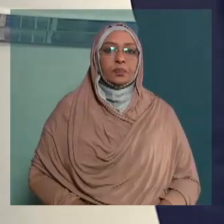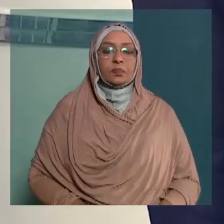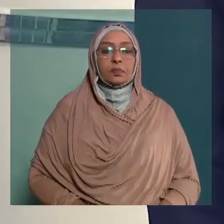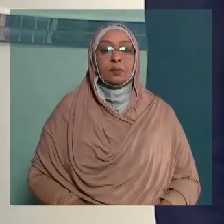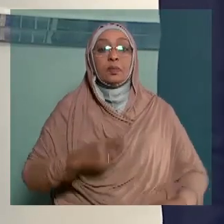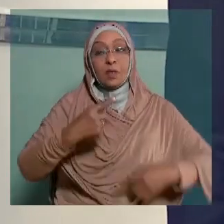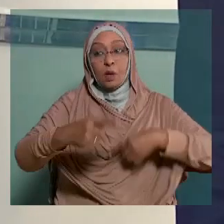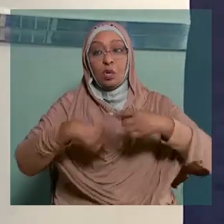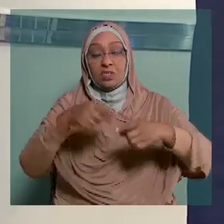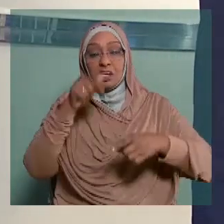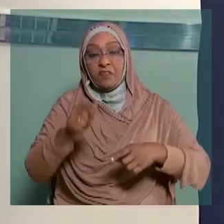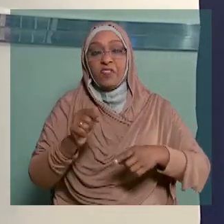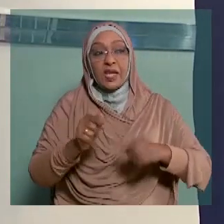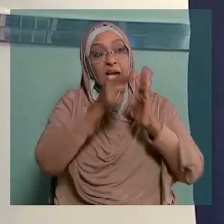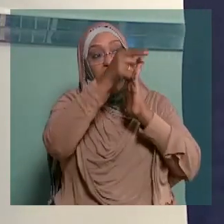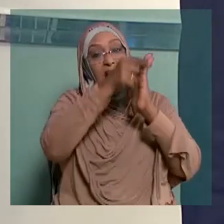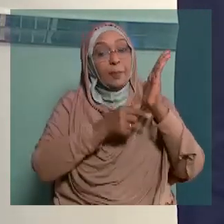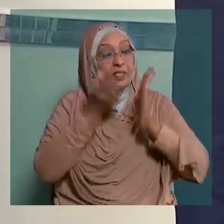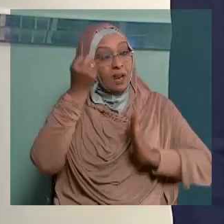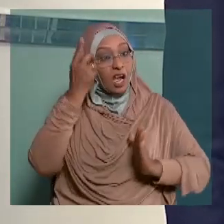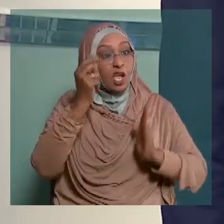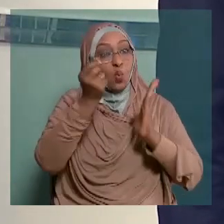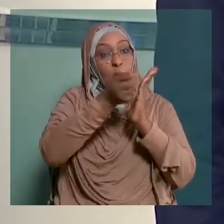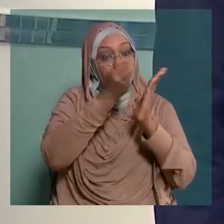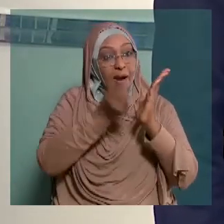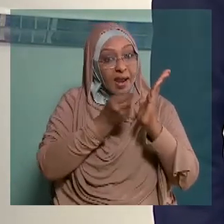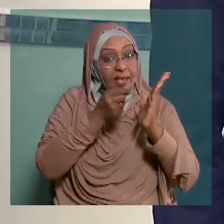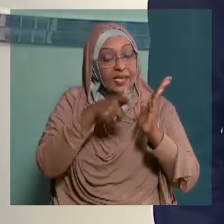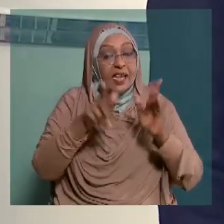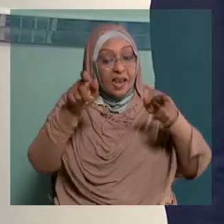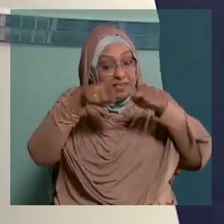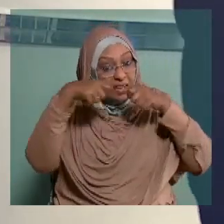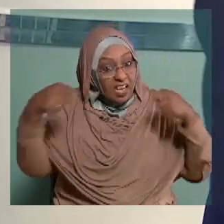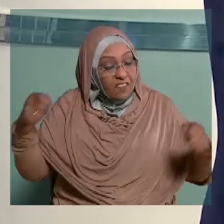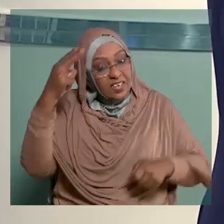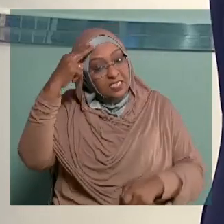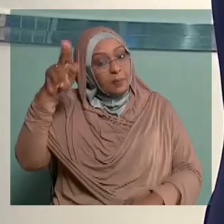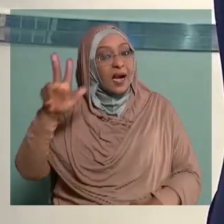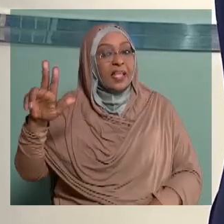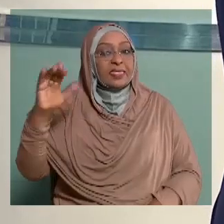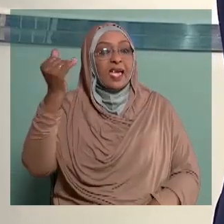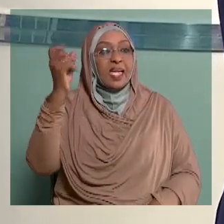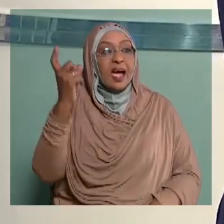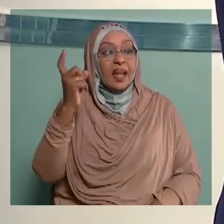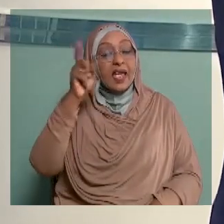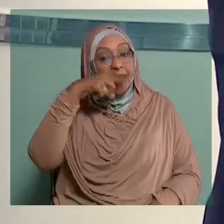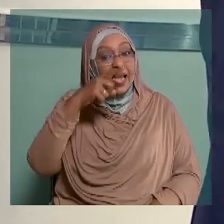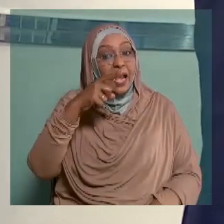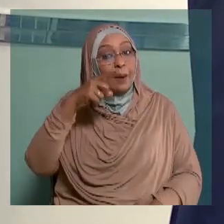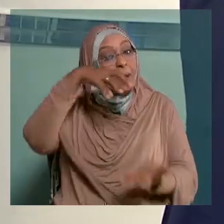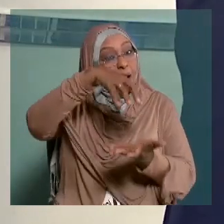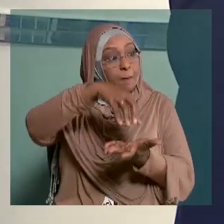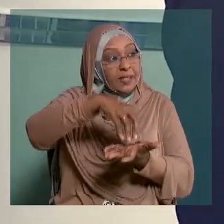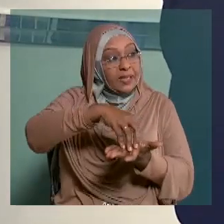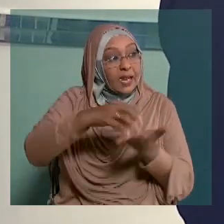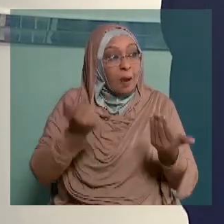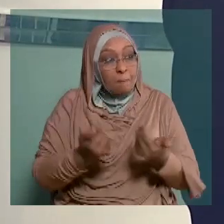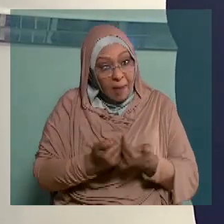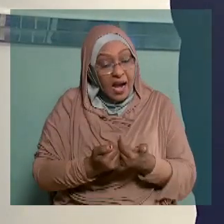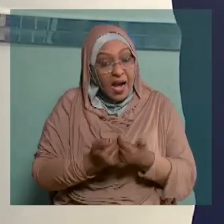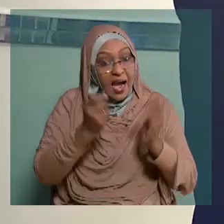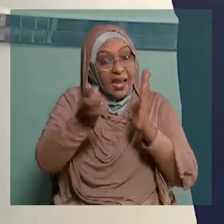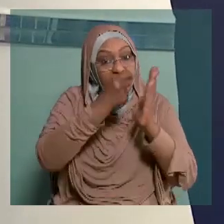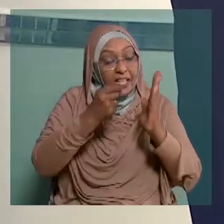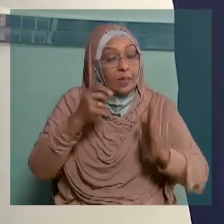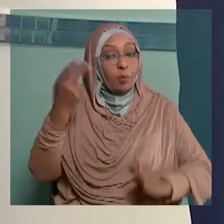ما زلنا في أعمدة الرأي والمقالات، ننتقل إلى صحيفة التيار وزاوية حديث المدينة مع الكاتب والصحفي عثمان